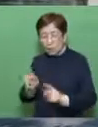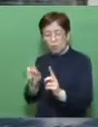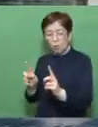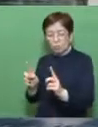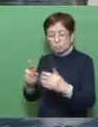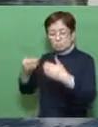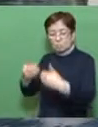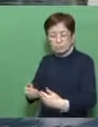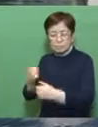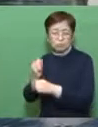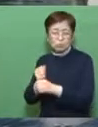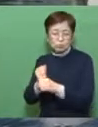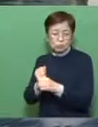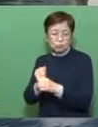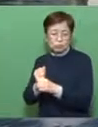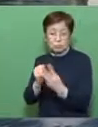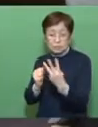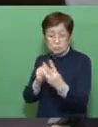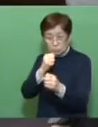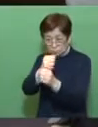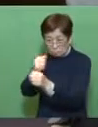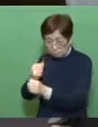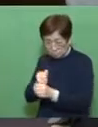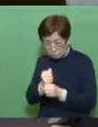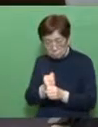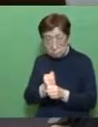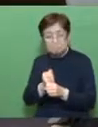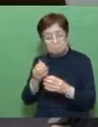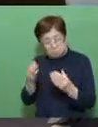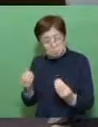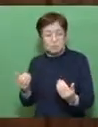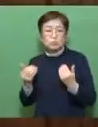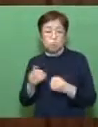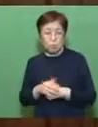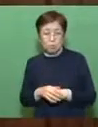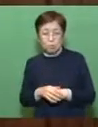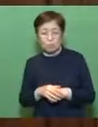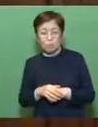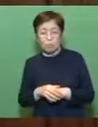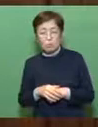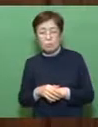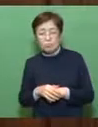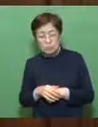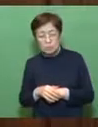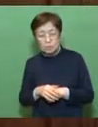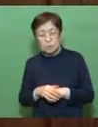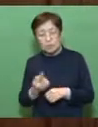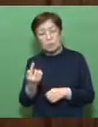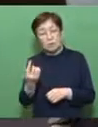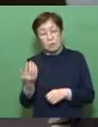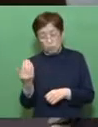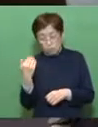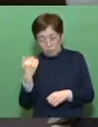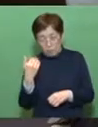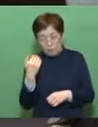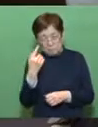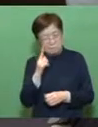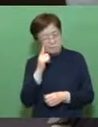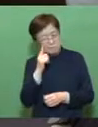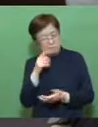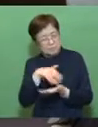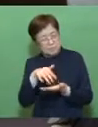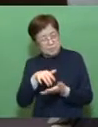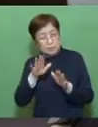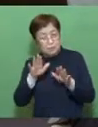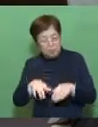しますこの3つを物理的に行うことによって昨年のシミュレーション結果ではですねはい犠牲となる